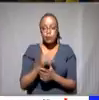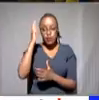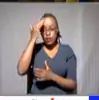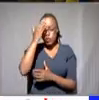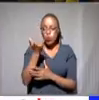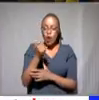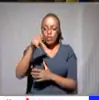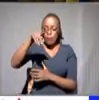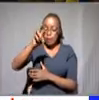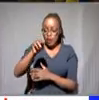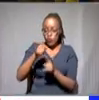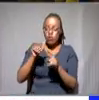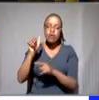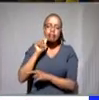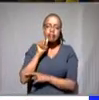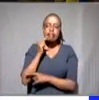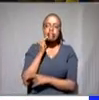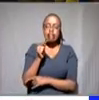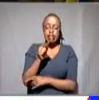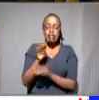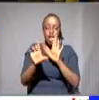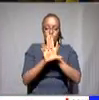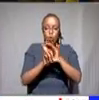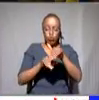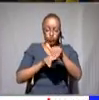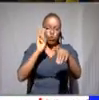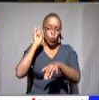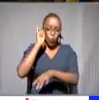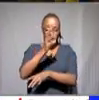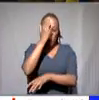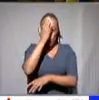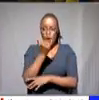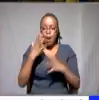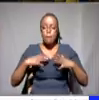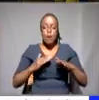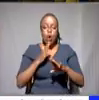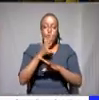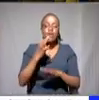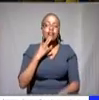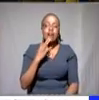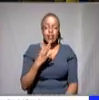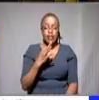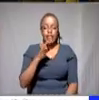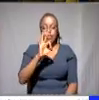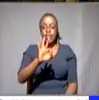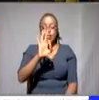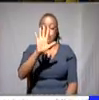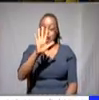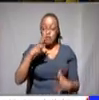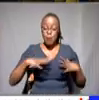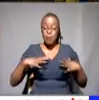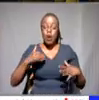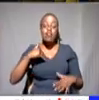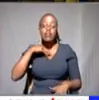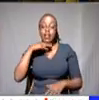Prime Minister wa fruli na kia uge. Mawadhuma nime kuhage kudhini wa fruli ni kukuro. Aduma kiria magana matato. Ono ni makuete guku fruli ni